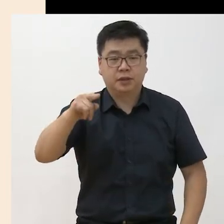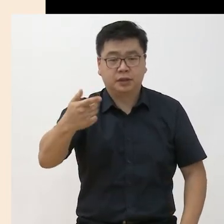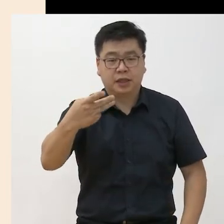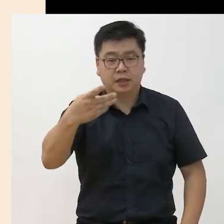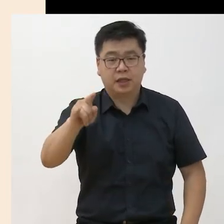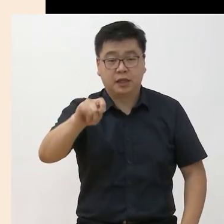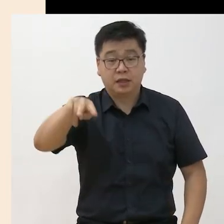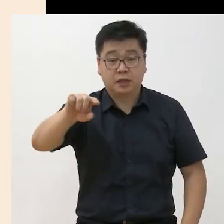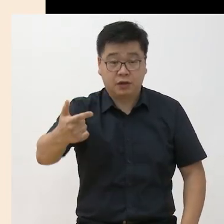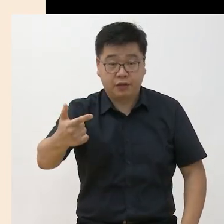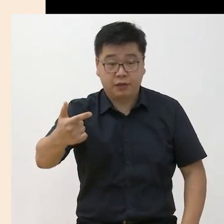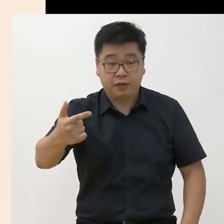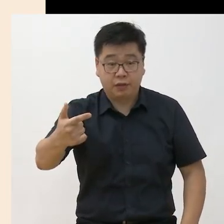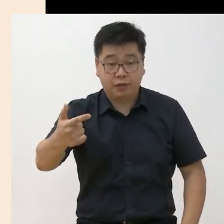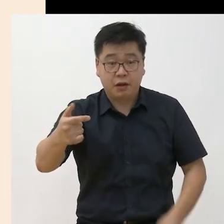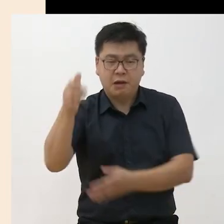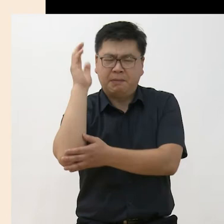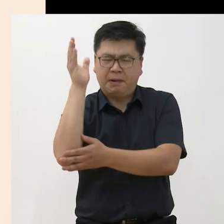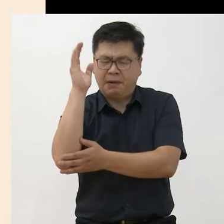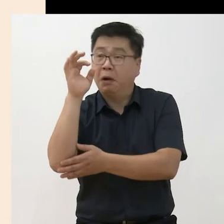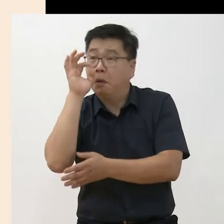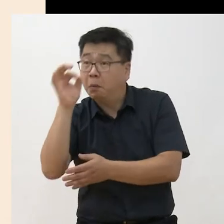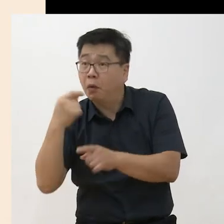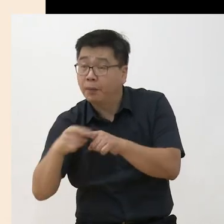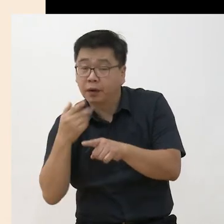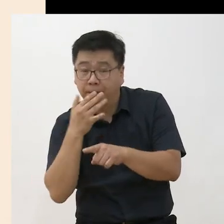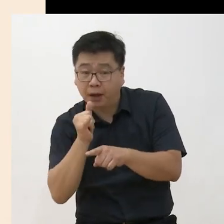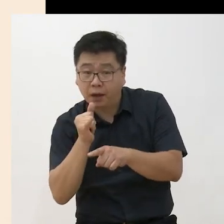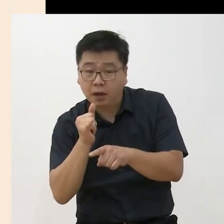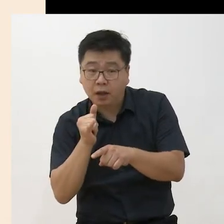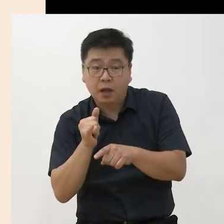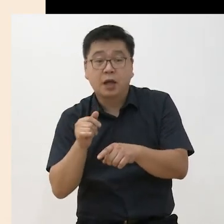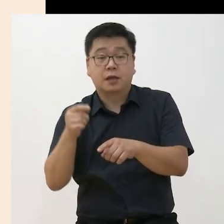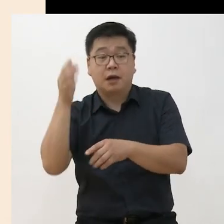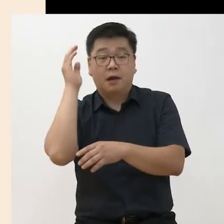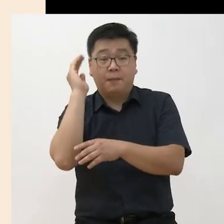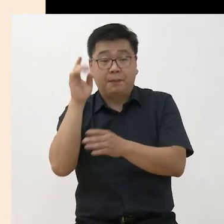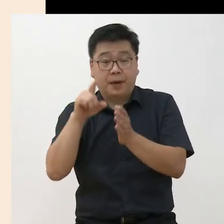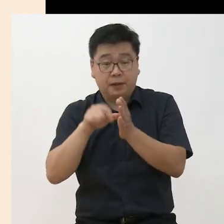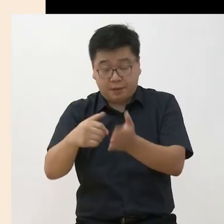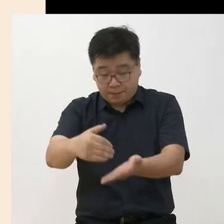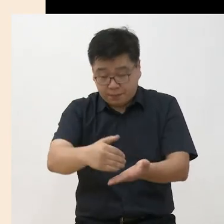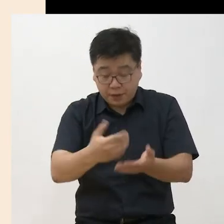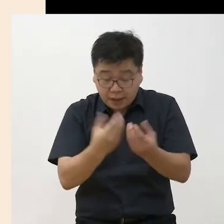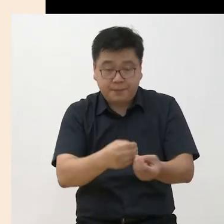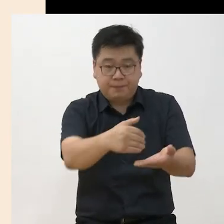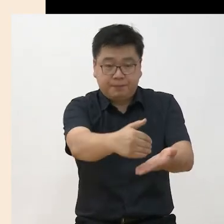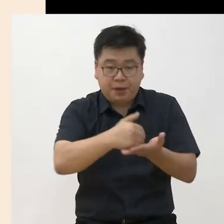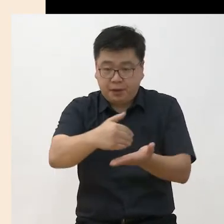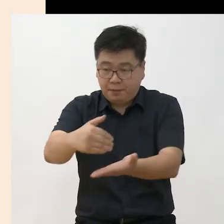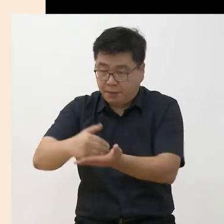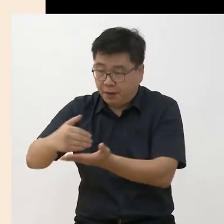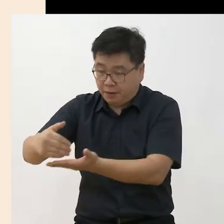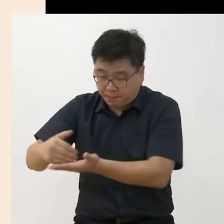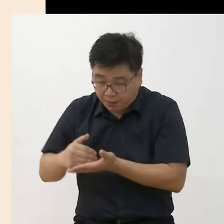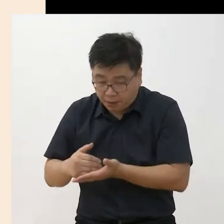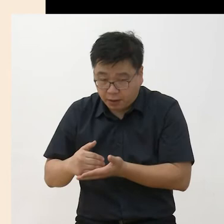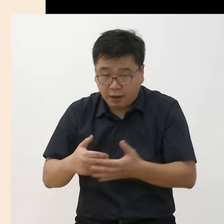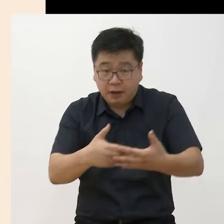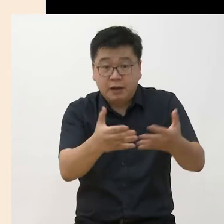아까 말씀드렸던 심의 참관제 방식으로 진행을 하고 있습니다. 이거는 이제 신청 단체들이 전부 다 심의 PT